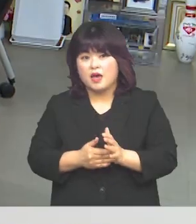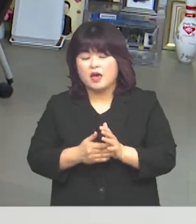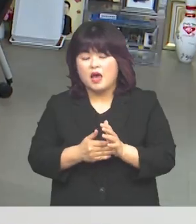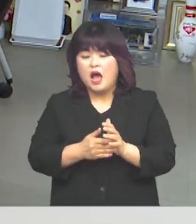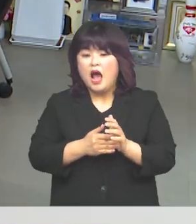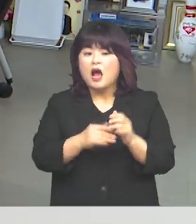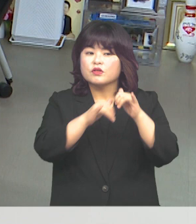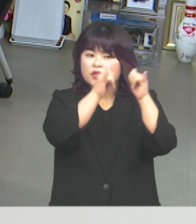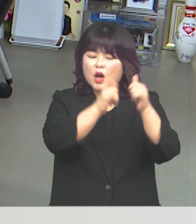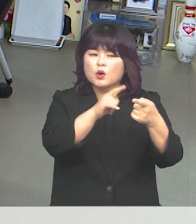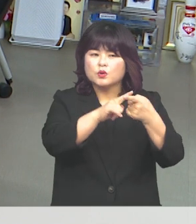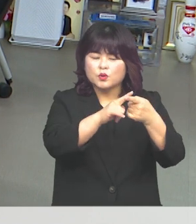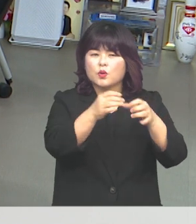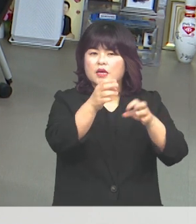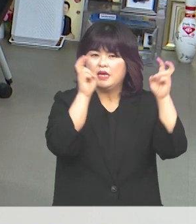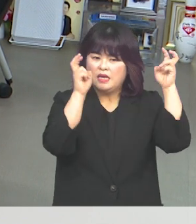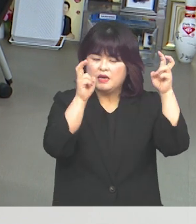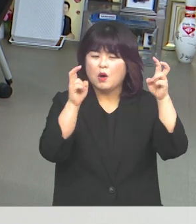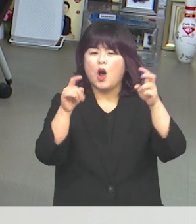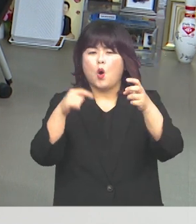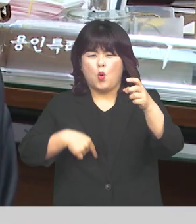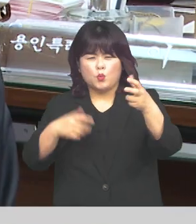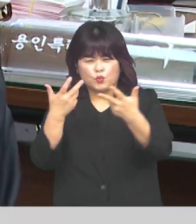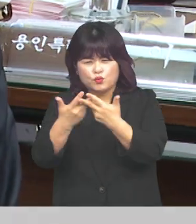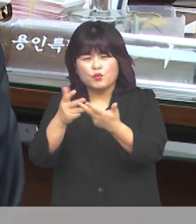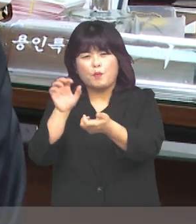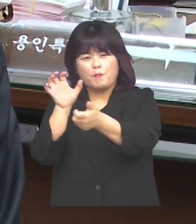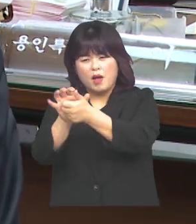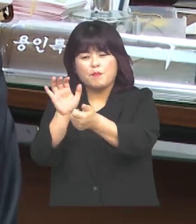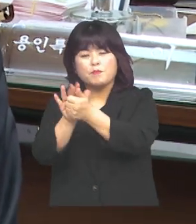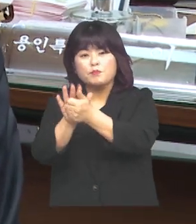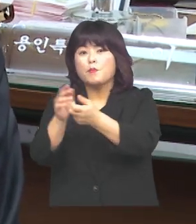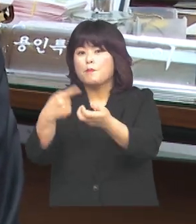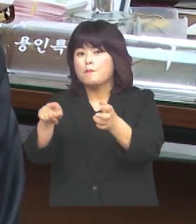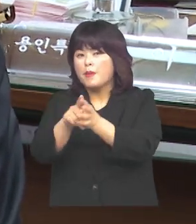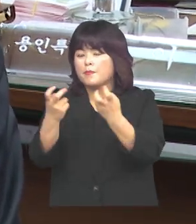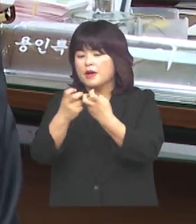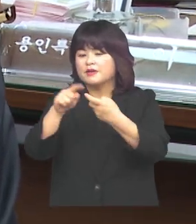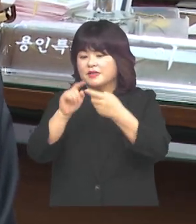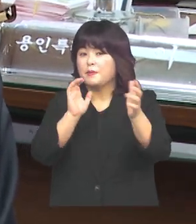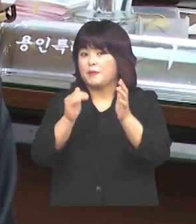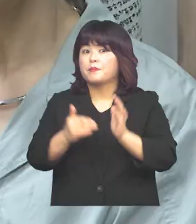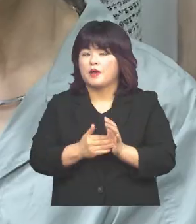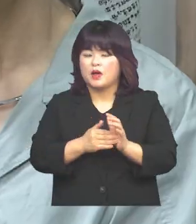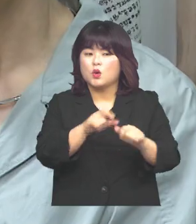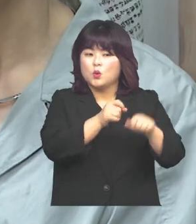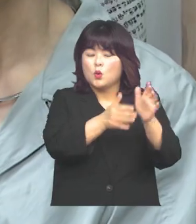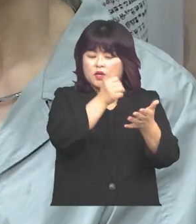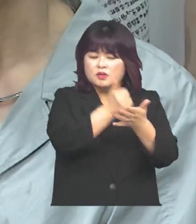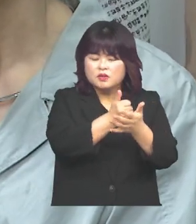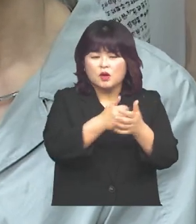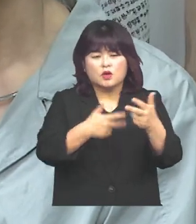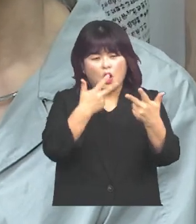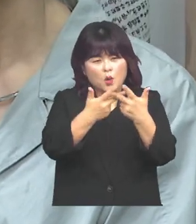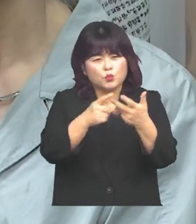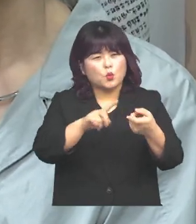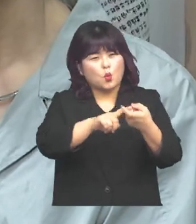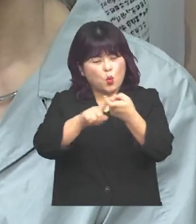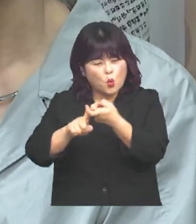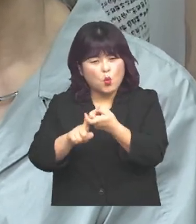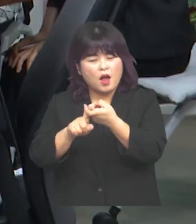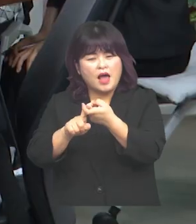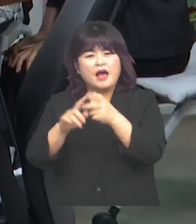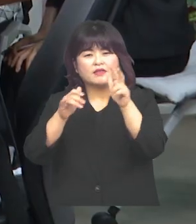갖고 사회적 기업과 협동조합 지원 방안을 논의했습니다. 이 시장을 만난 사회적 기업협의회,